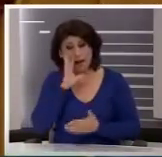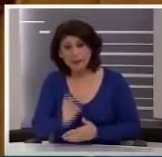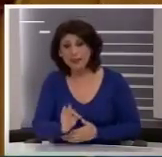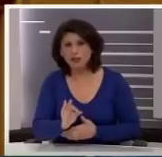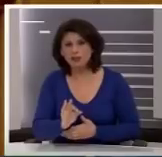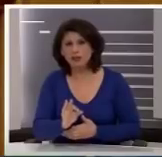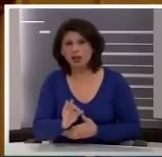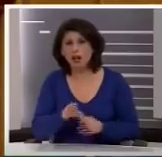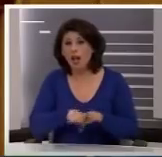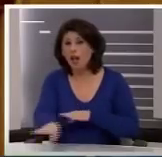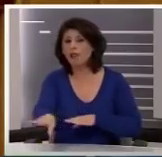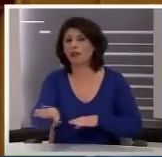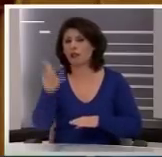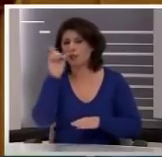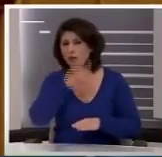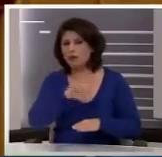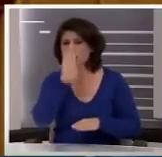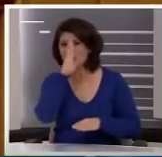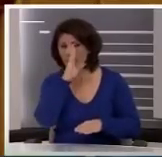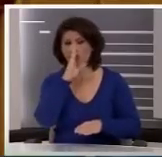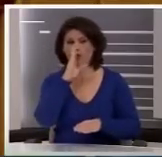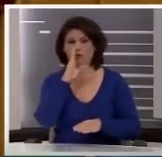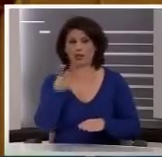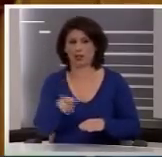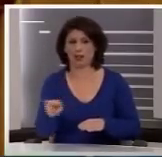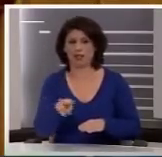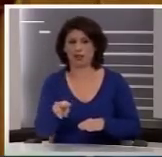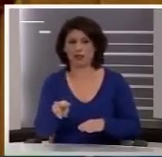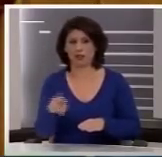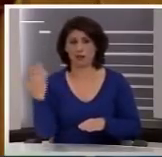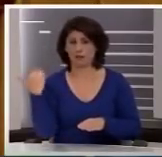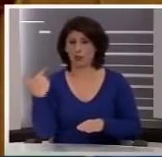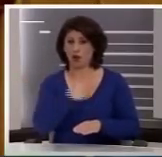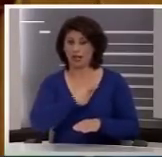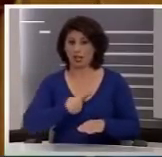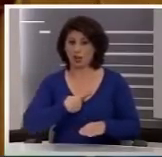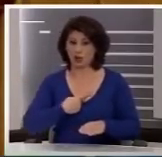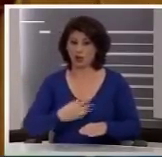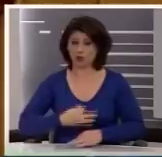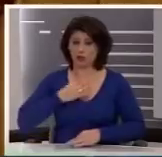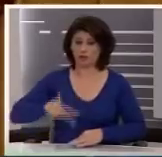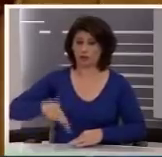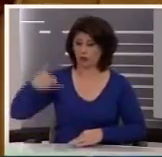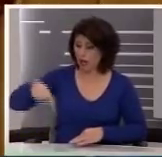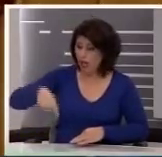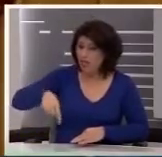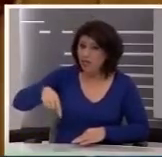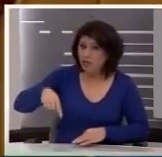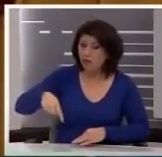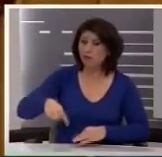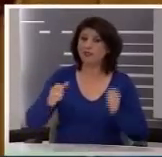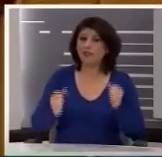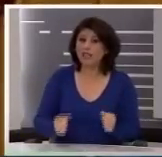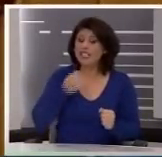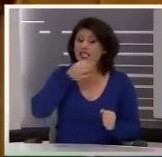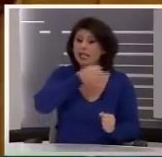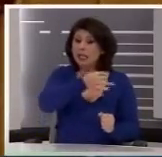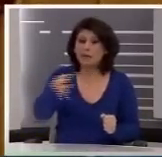εκδικείται βάναυσα και το ψεύδος και την υποκρισία. Πριν από λίγες μέρες ο αρχηγός σας, ο κύριος Μητσοτάκης, είπε εδώ, από αυτό το βήμα της Βουλής,